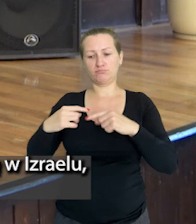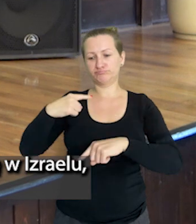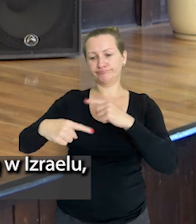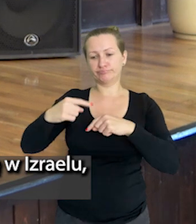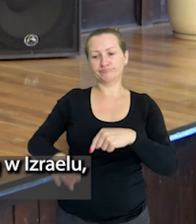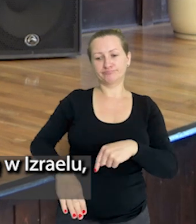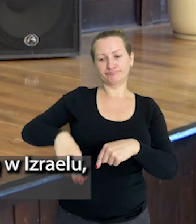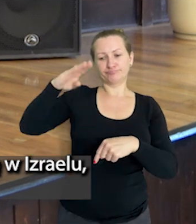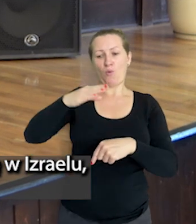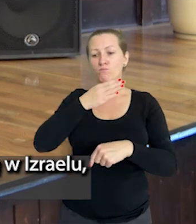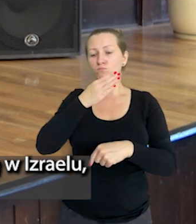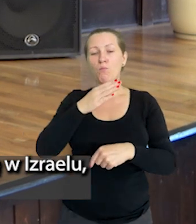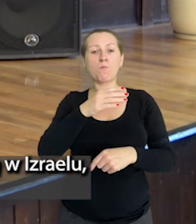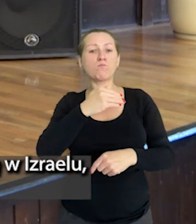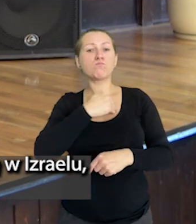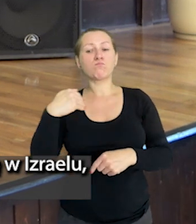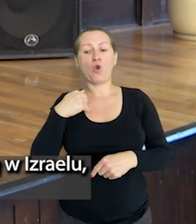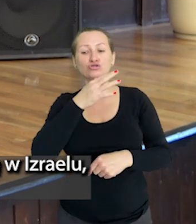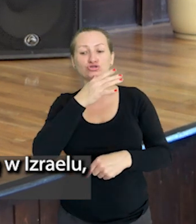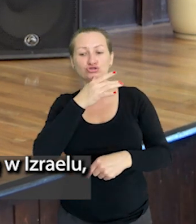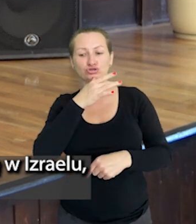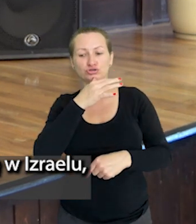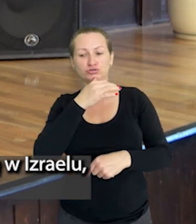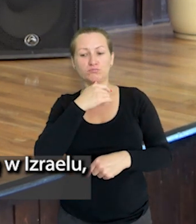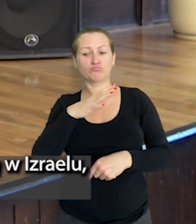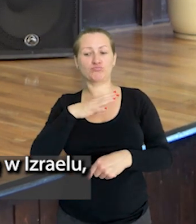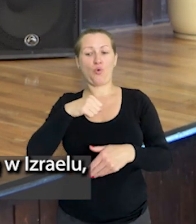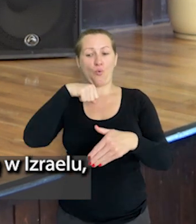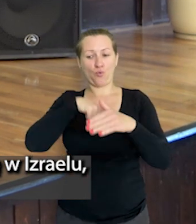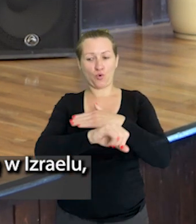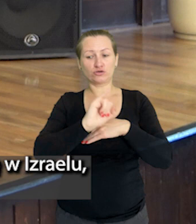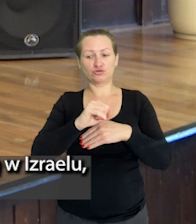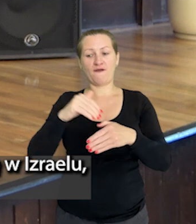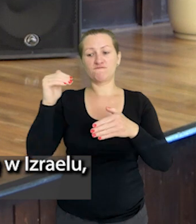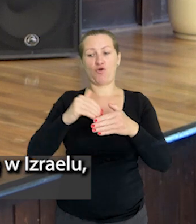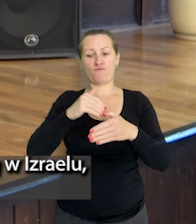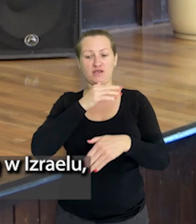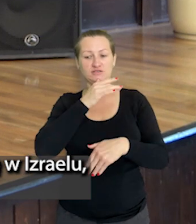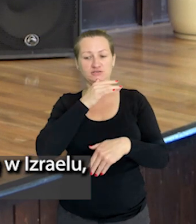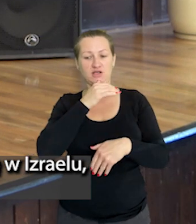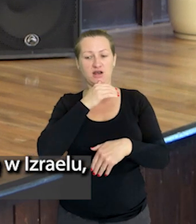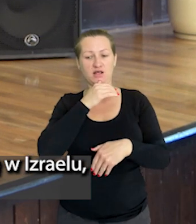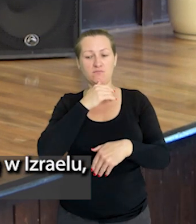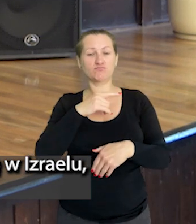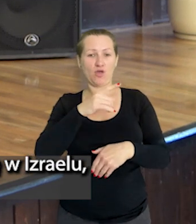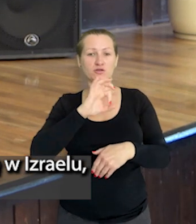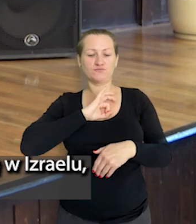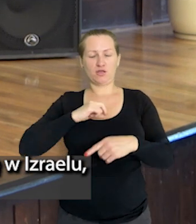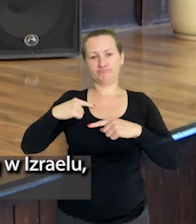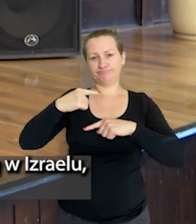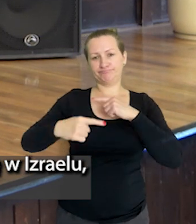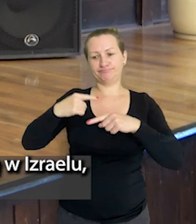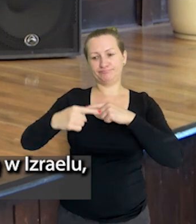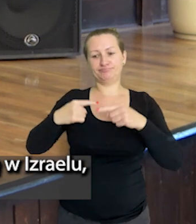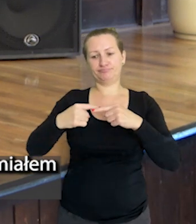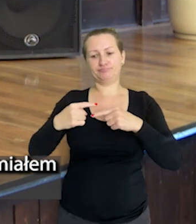świadectwo potomkini polskich Żydów, która już urodziła się i wychowała w Izraelu, ale niesie to dziedzictwo i identyfikuje siebie